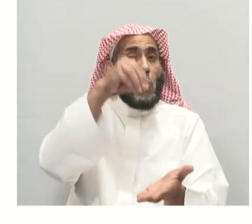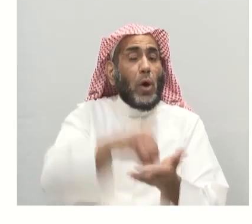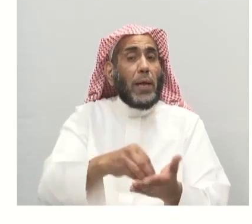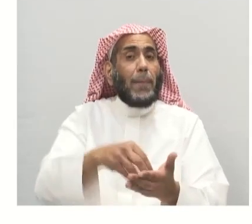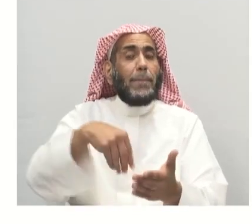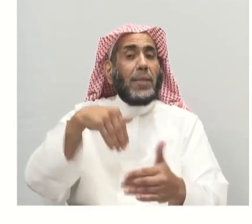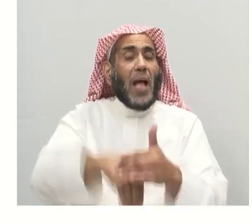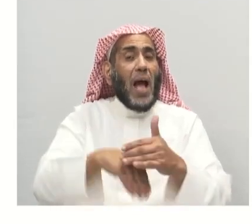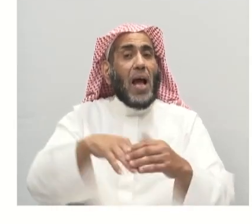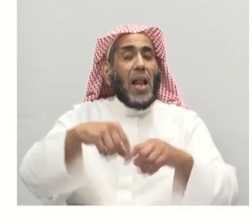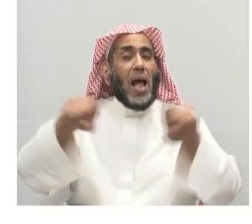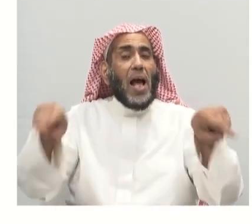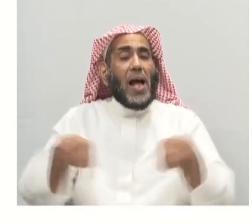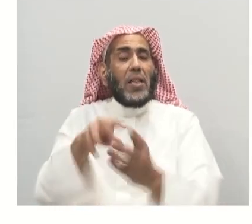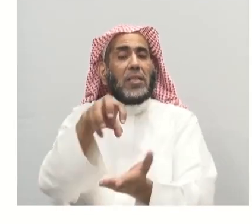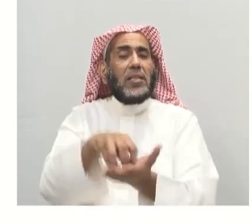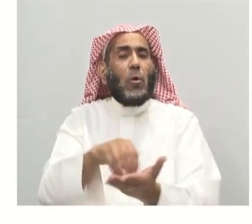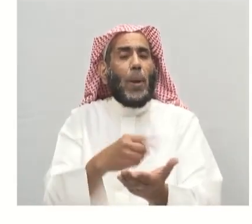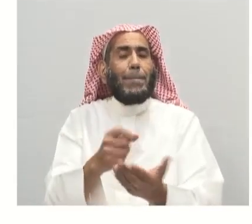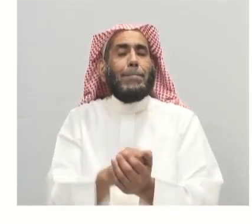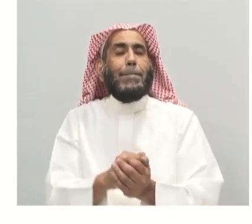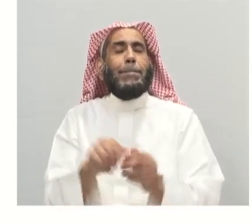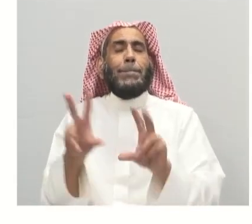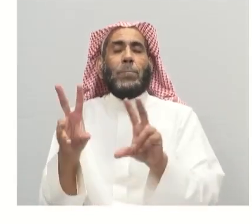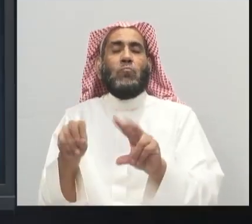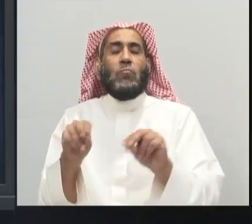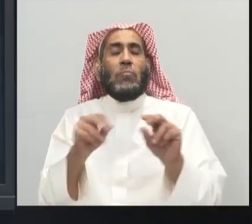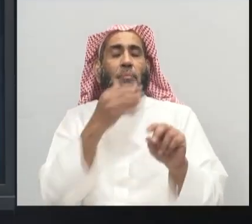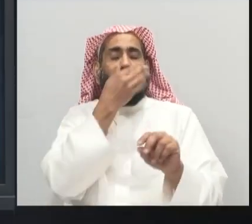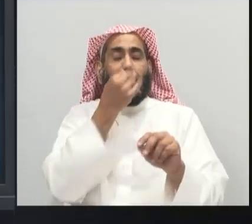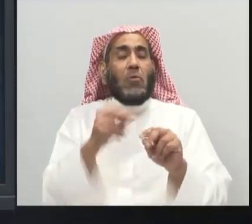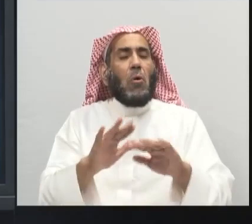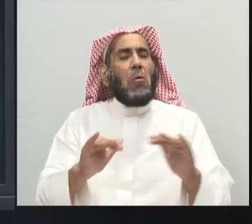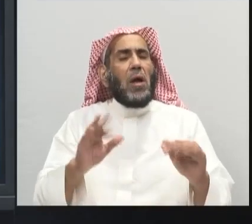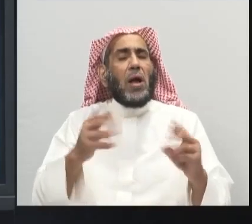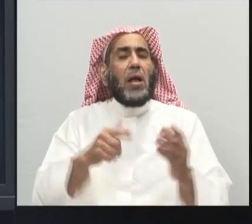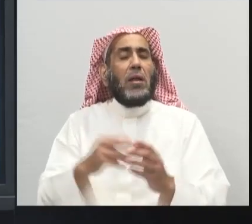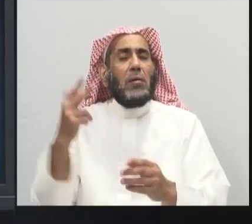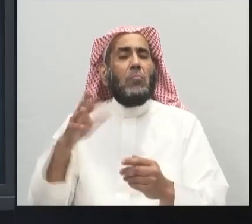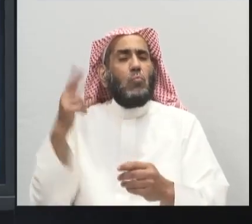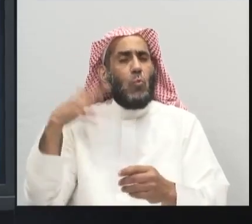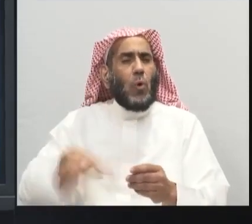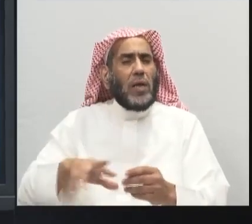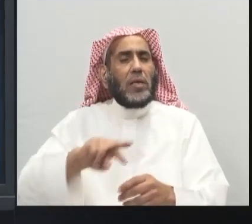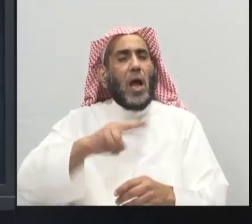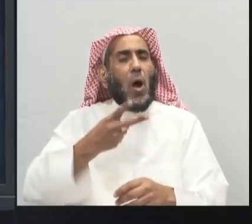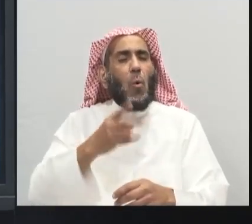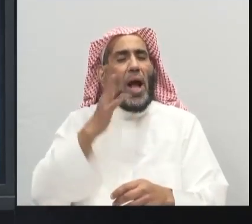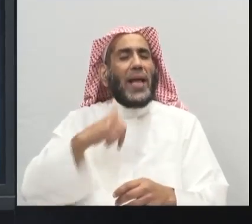الدوله داخل اقليم هذه الدوله سواء كان مواطنا او او اجنبيا